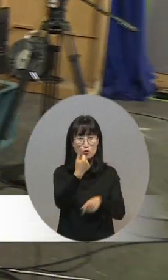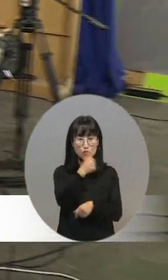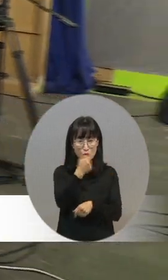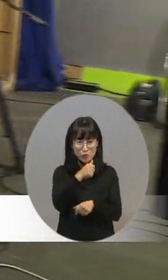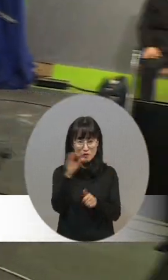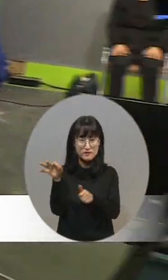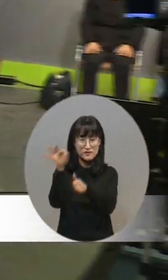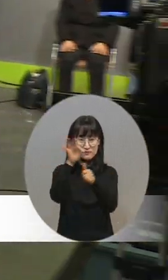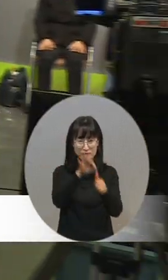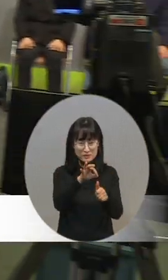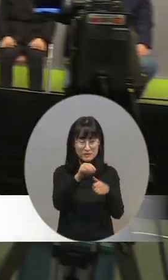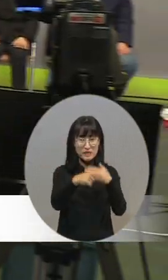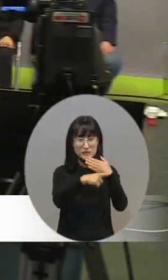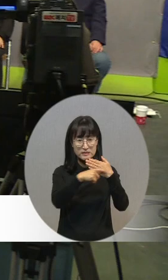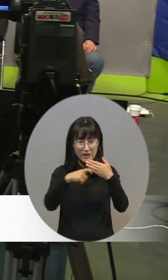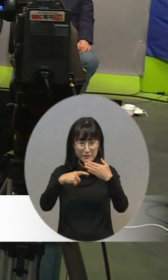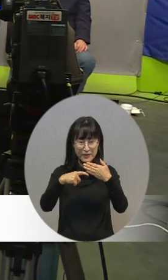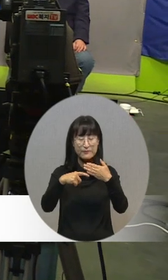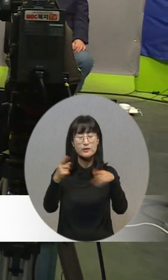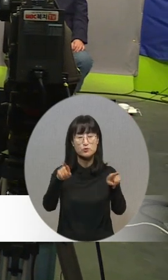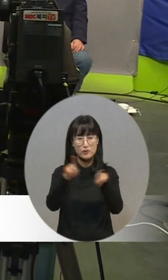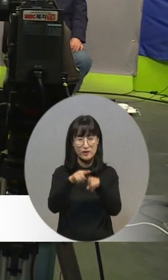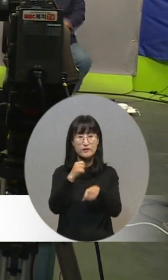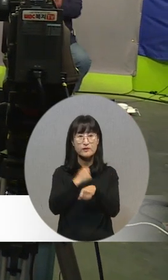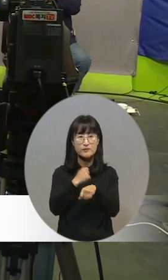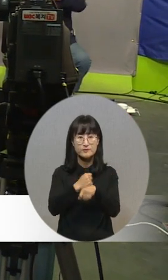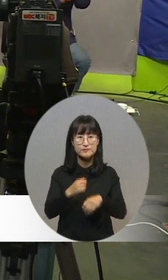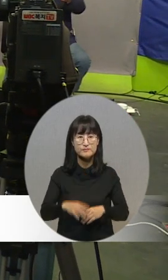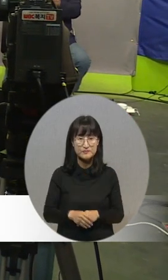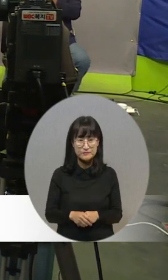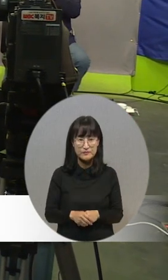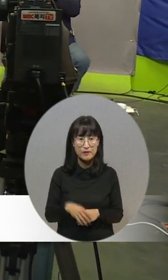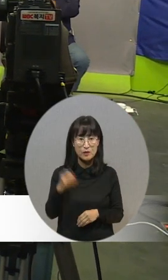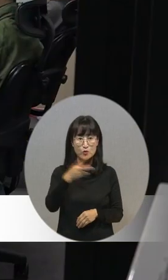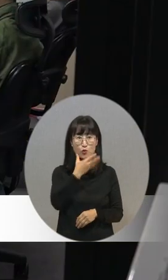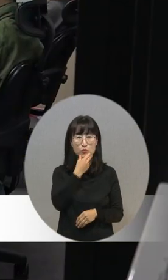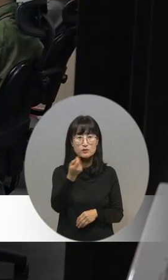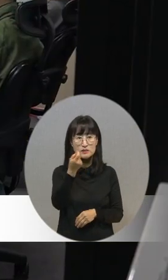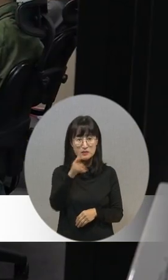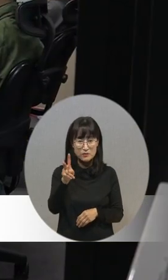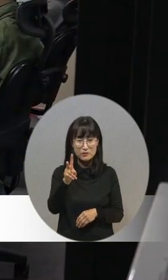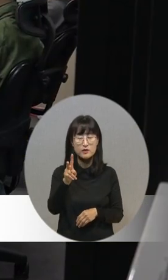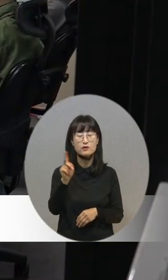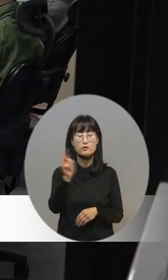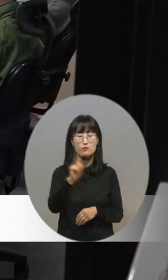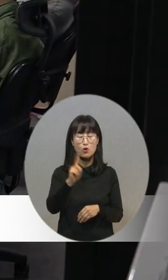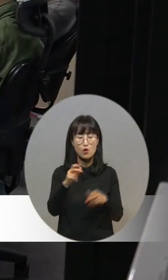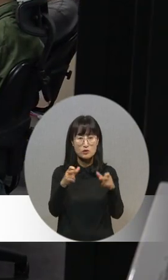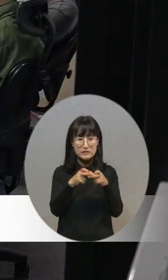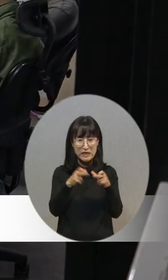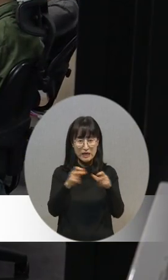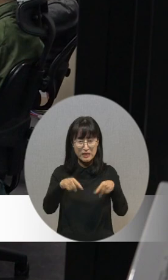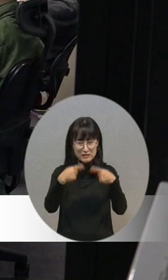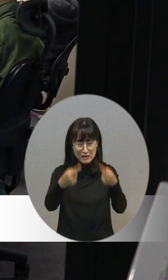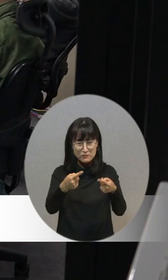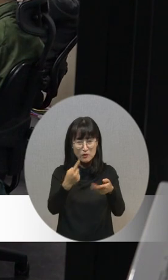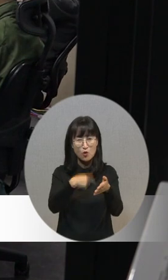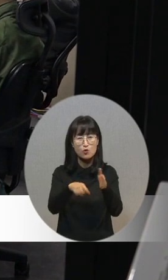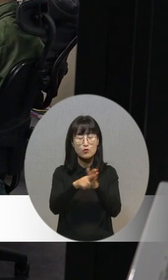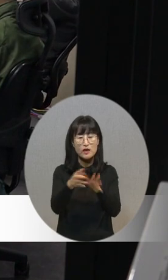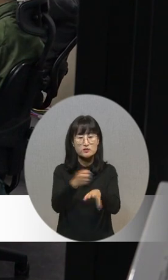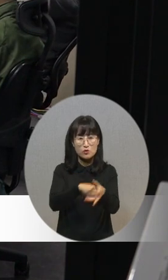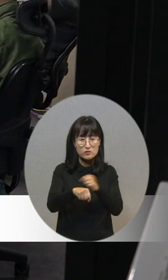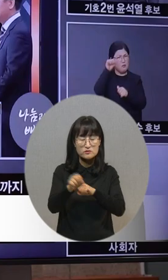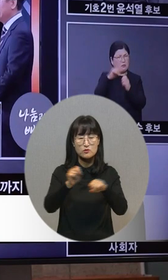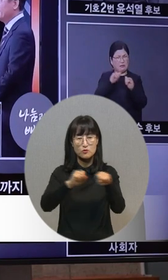배치, 자막방송을 함께 진행했습니다. 한편 복지TV는 장애인의 참정권을 위한 적극적인 활동을